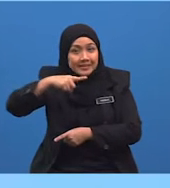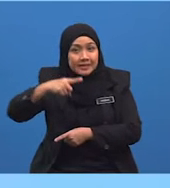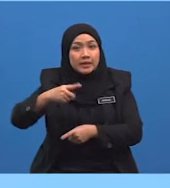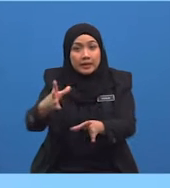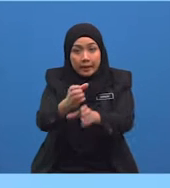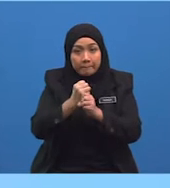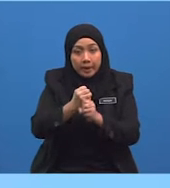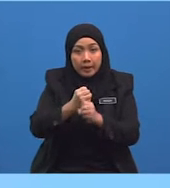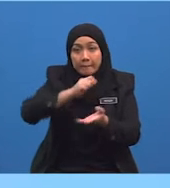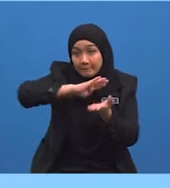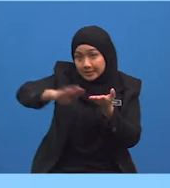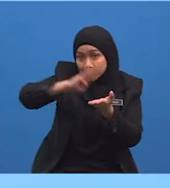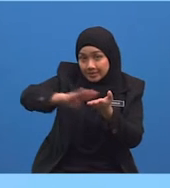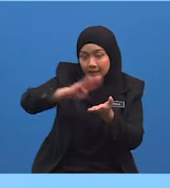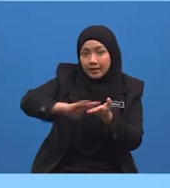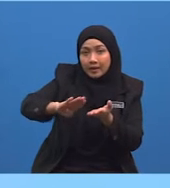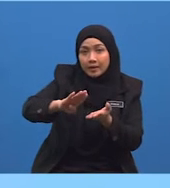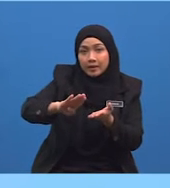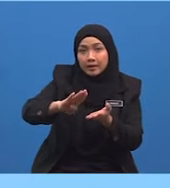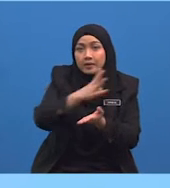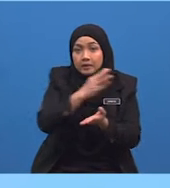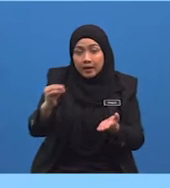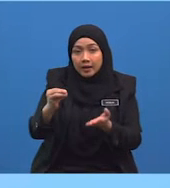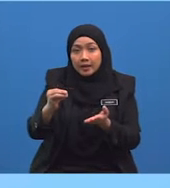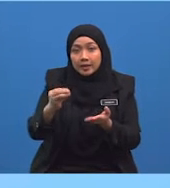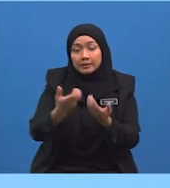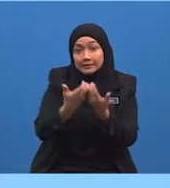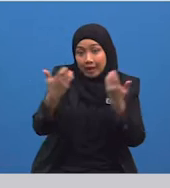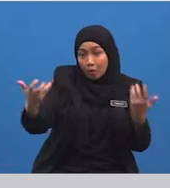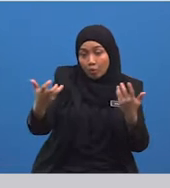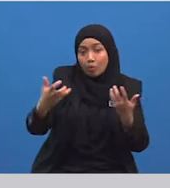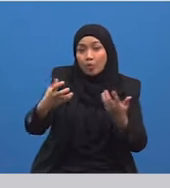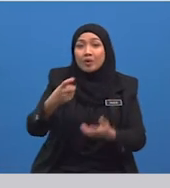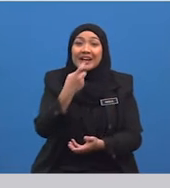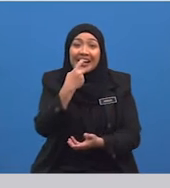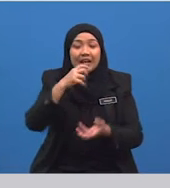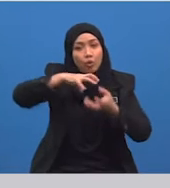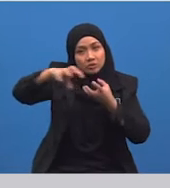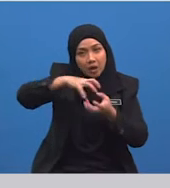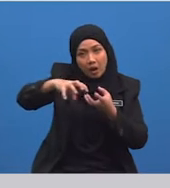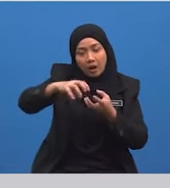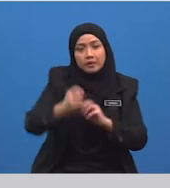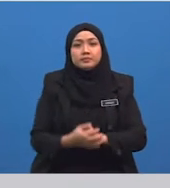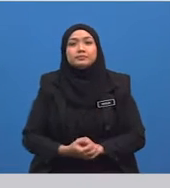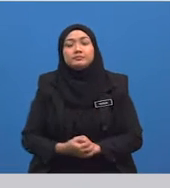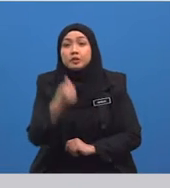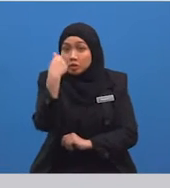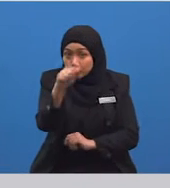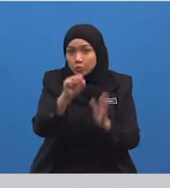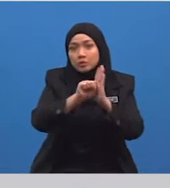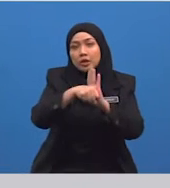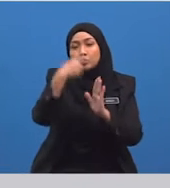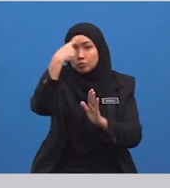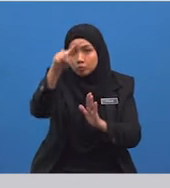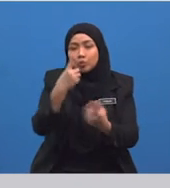dapat membersihkan dan mengelakkan karies gigi. Anda diberi masa 10 saat